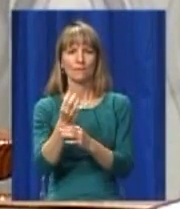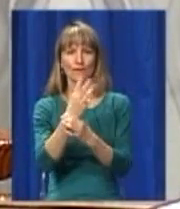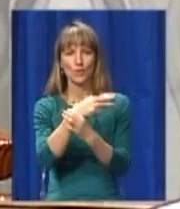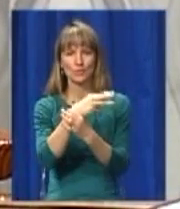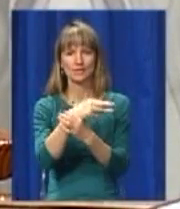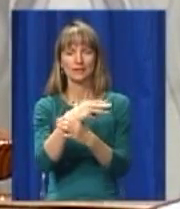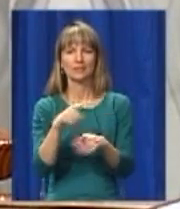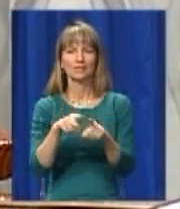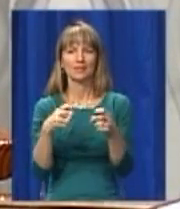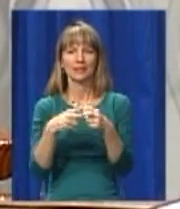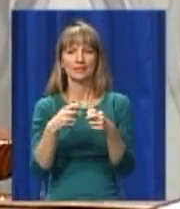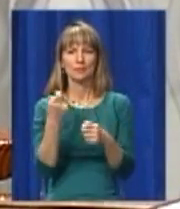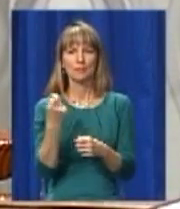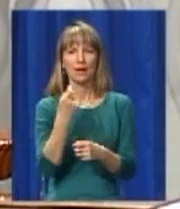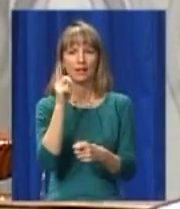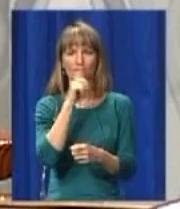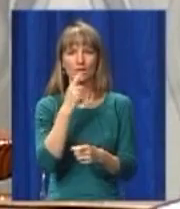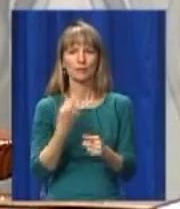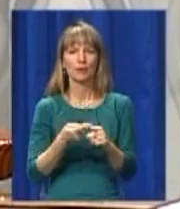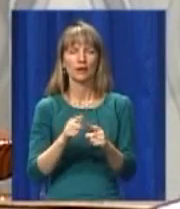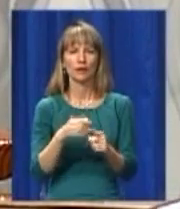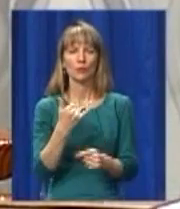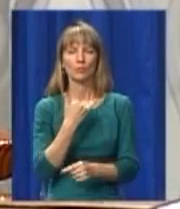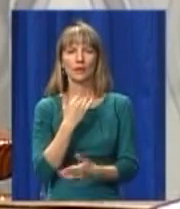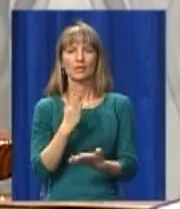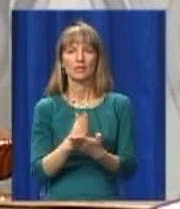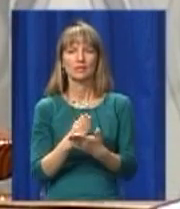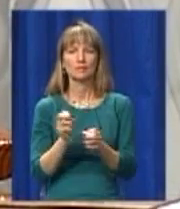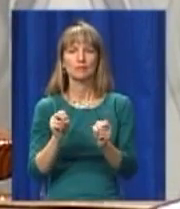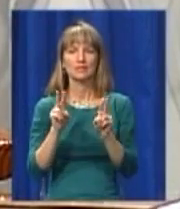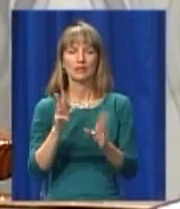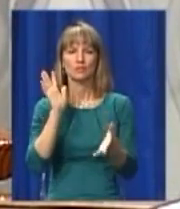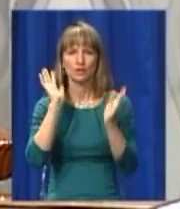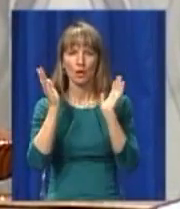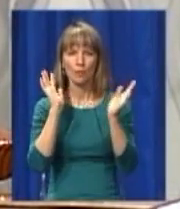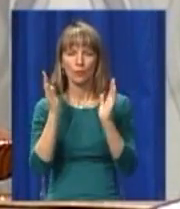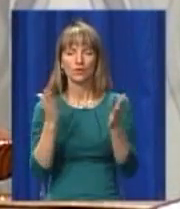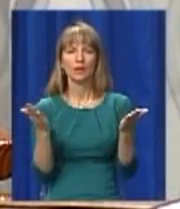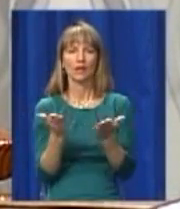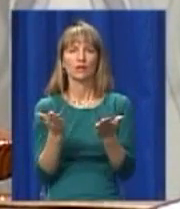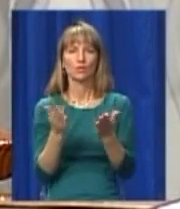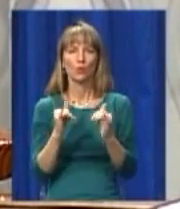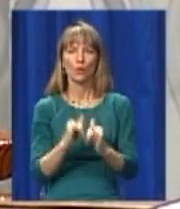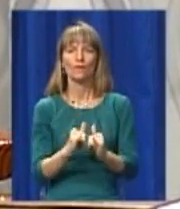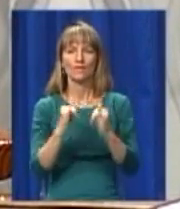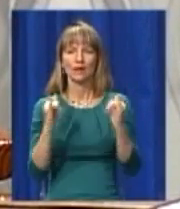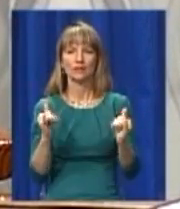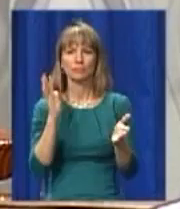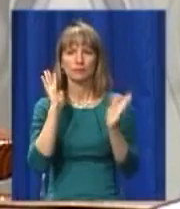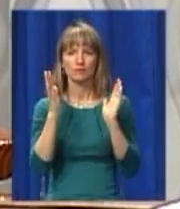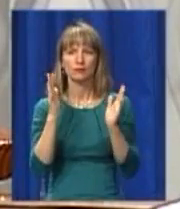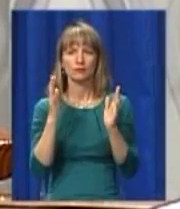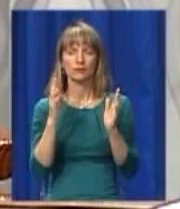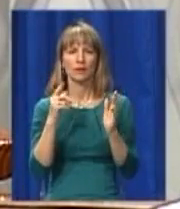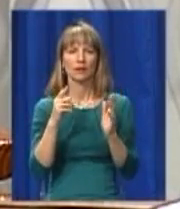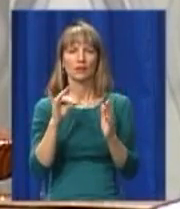резиночка і отакі волосы. І тому у мене є спеціальний шампунь, який, ну, увеличивает, я помою голову, смою,